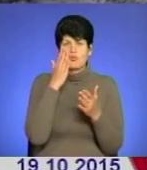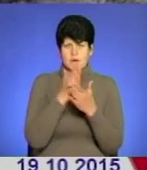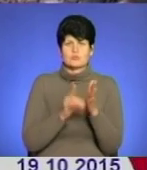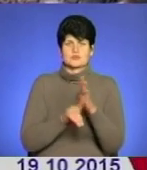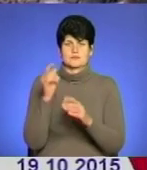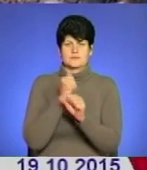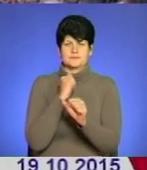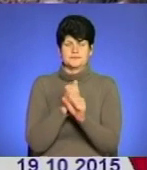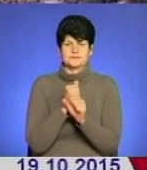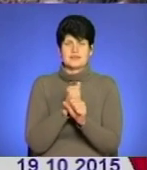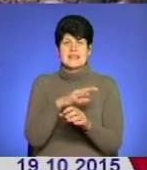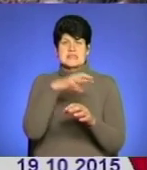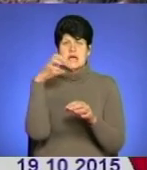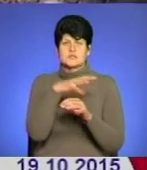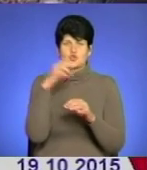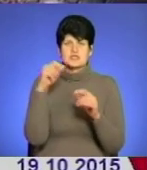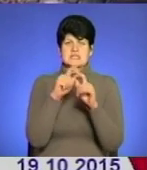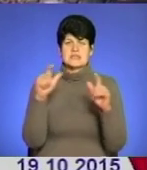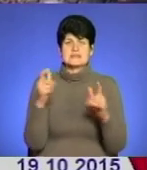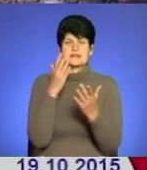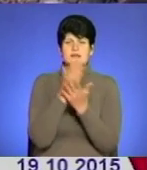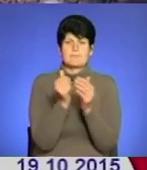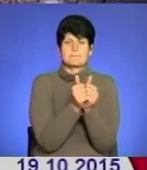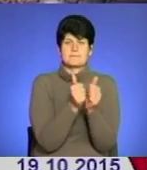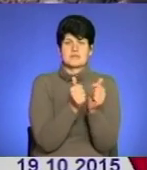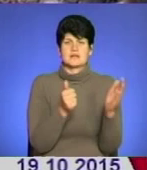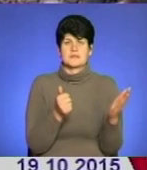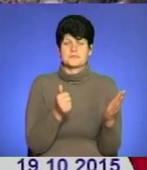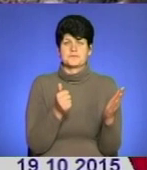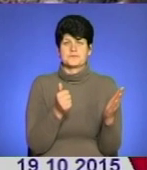запрацювати. Насосна станція знаходиться неподалік, близько